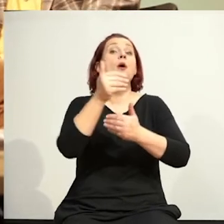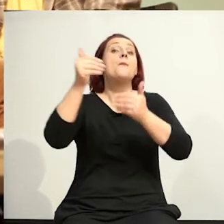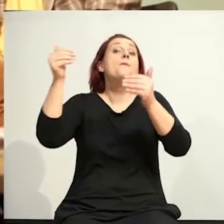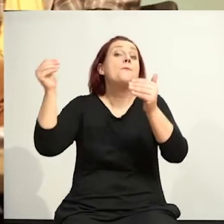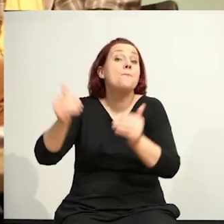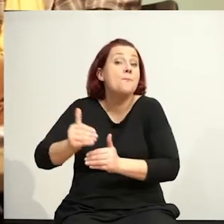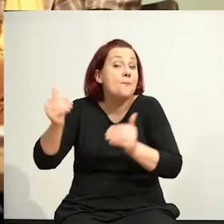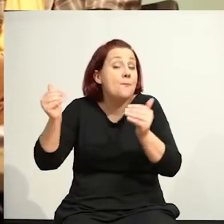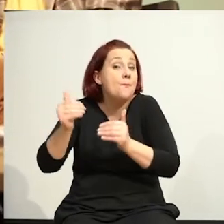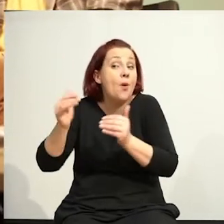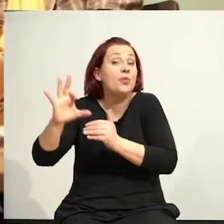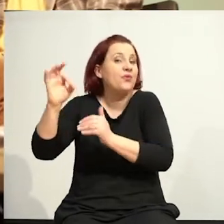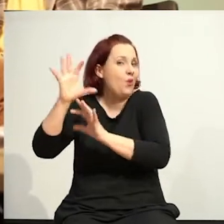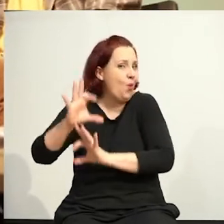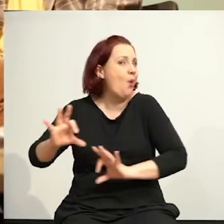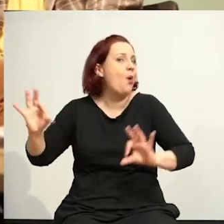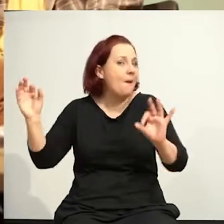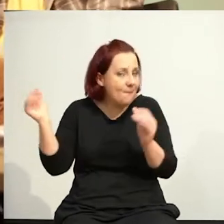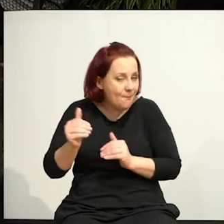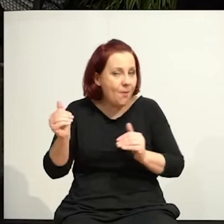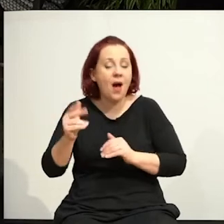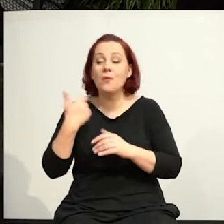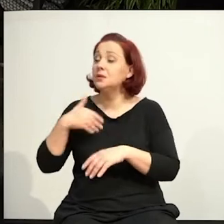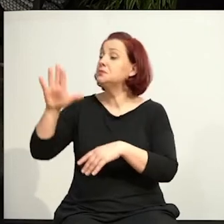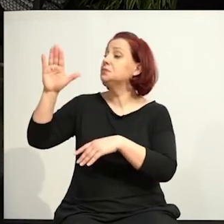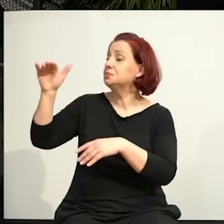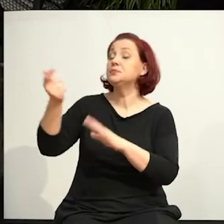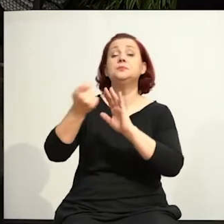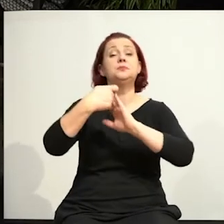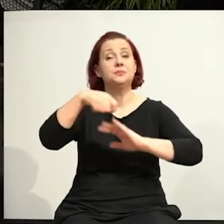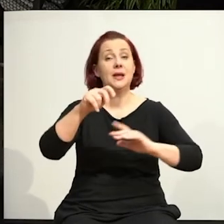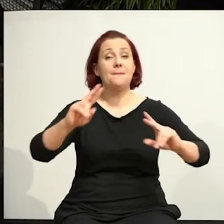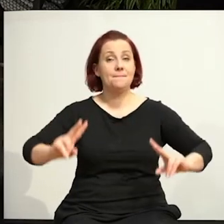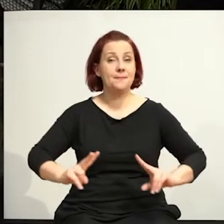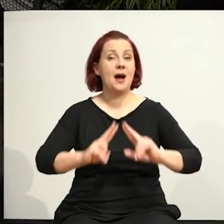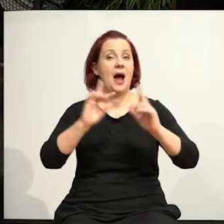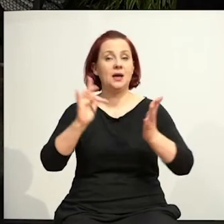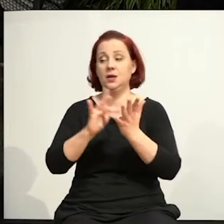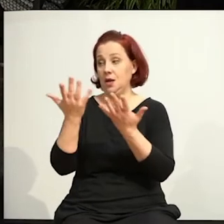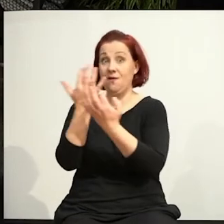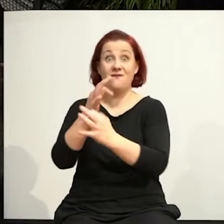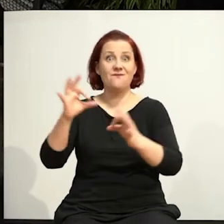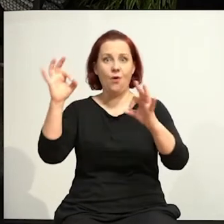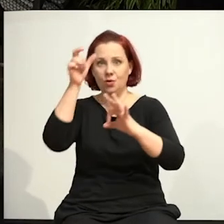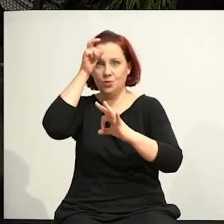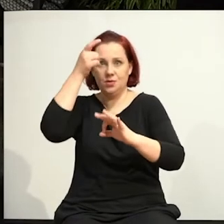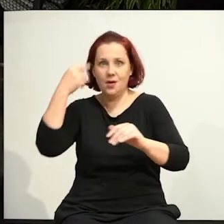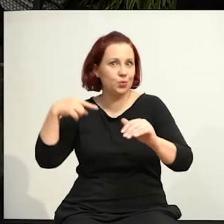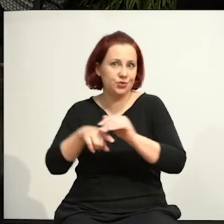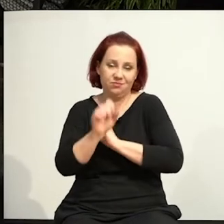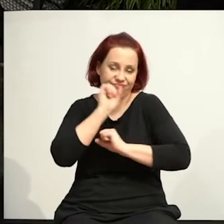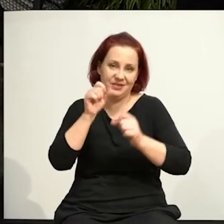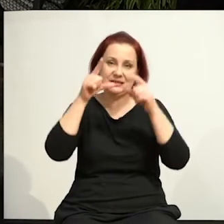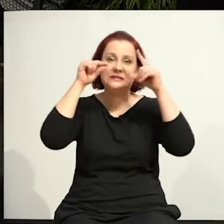prawda. I żegnany, kiedy wyjeżdżał do Paryża jako wolny człowiek, nie uciekał przed żadną